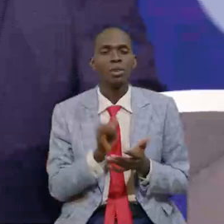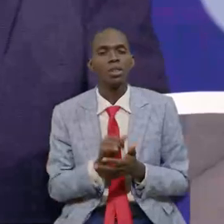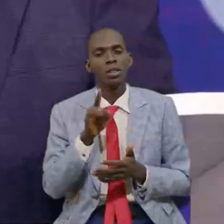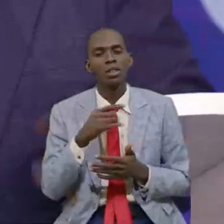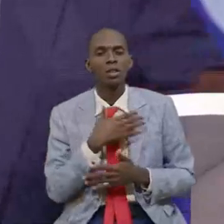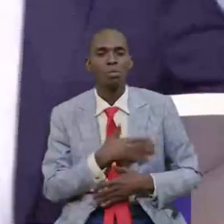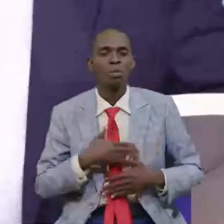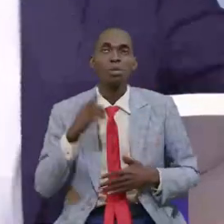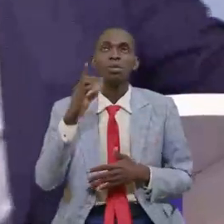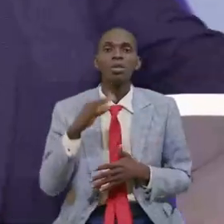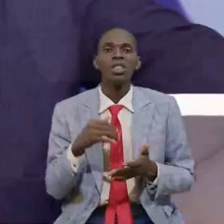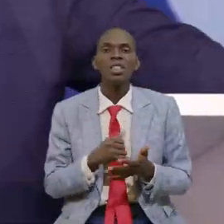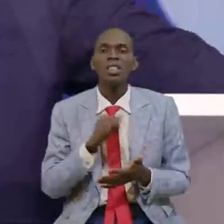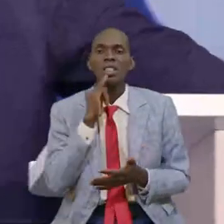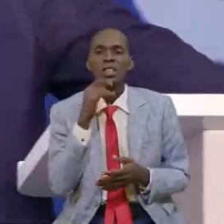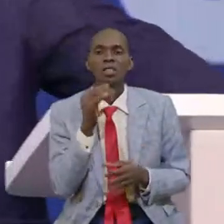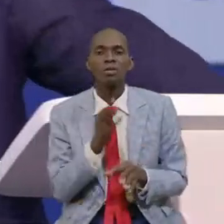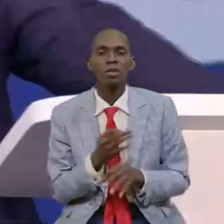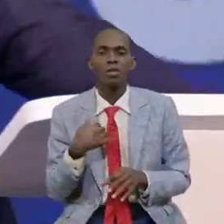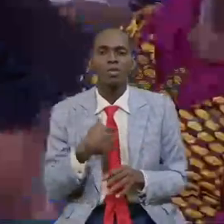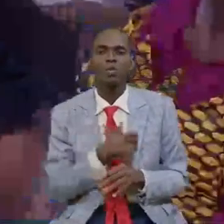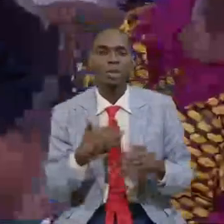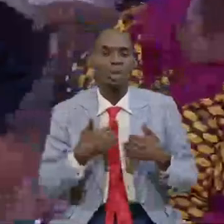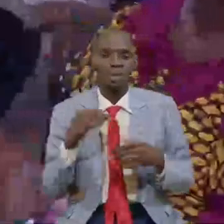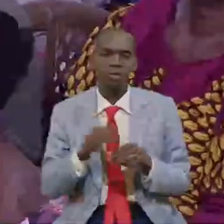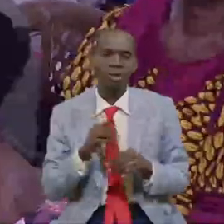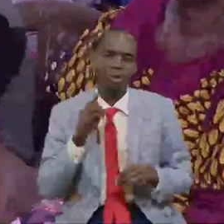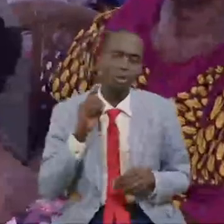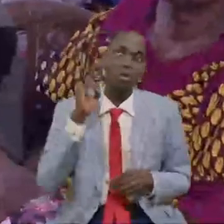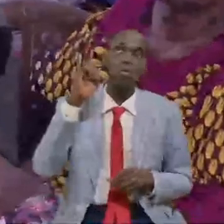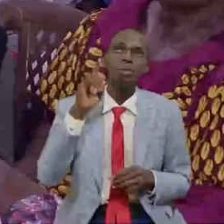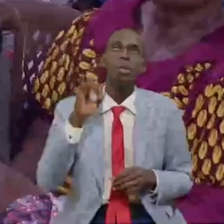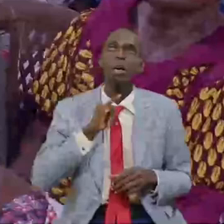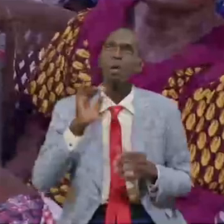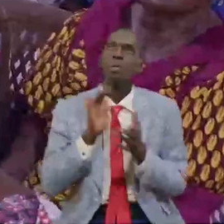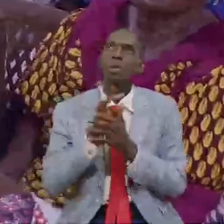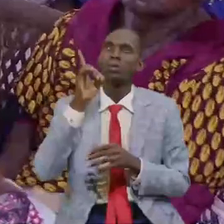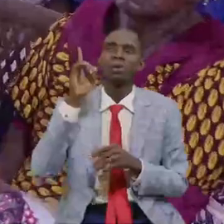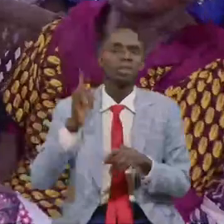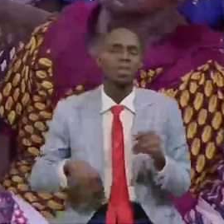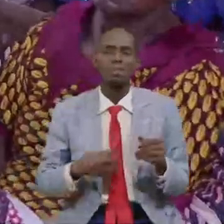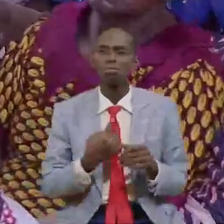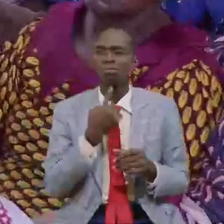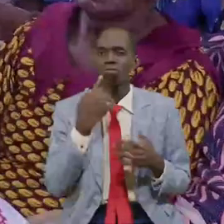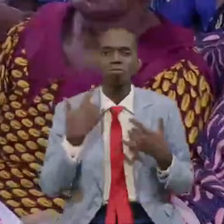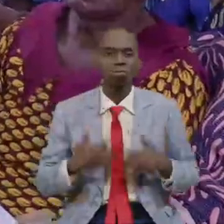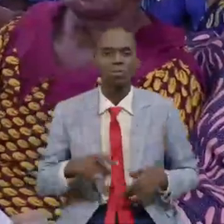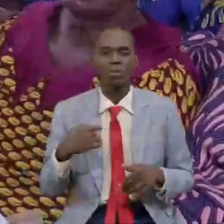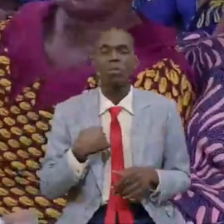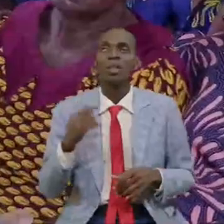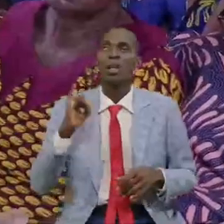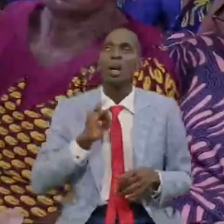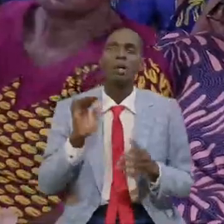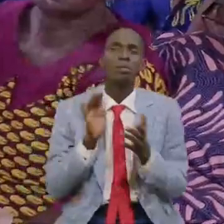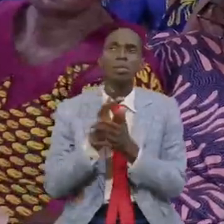que nous avons en lui. Je lui fais confiance. Il ne peut me décevoir. Je lui fais confiance. Il tient ma main. Je lui fais